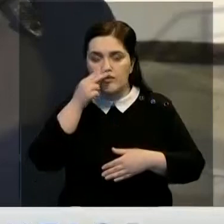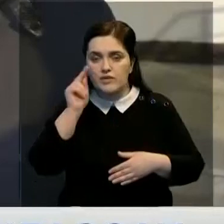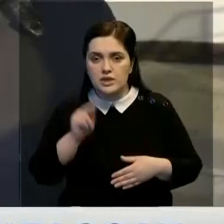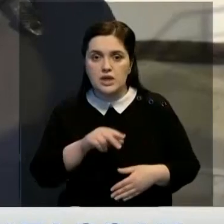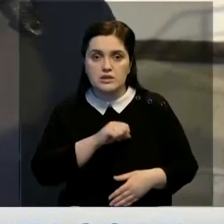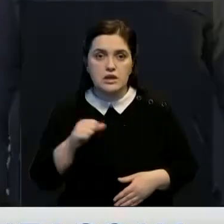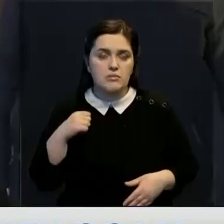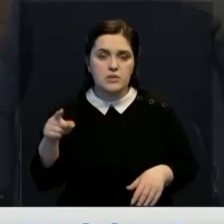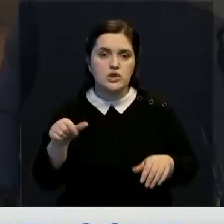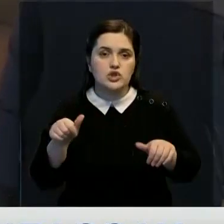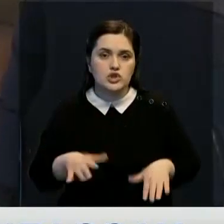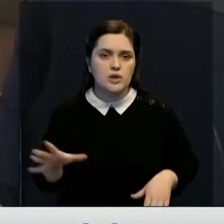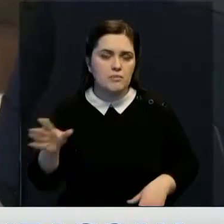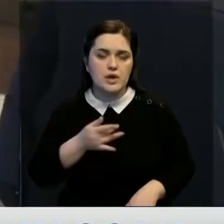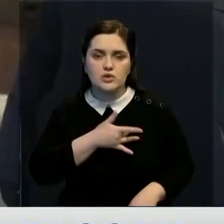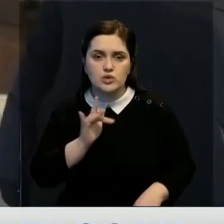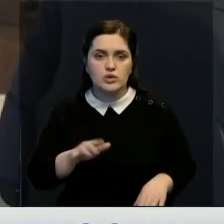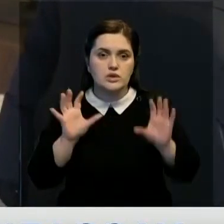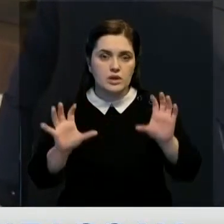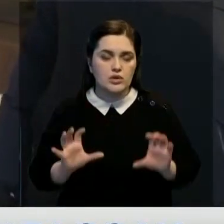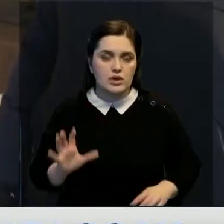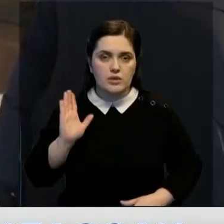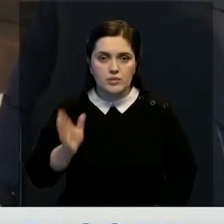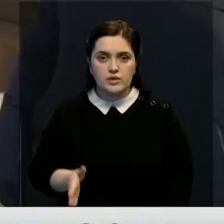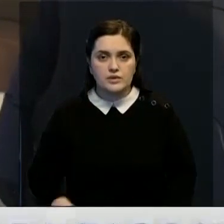сами примите решение по всей строгости закона.